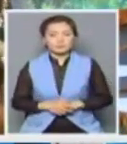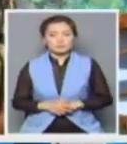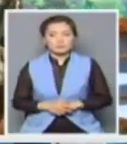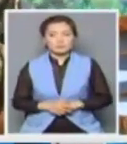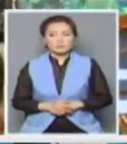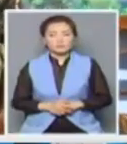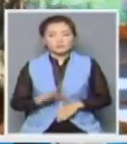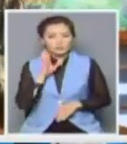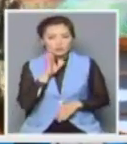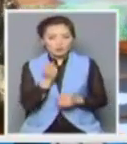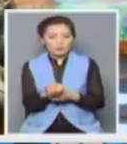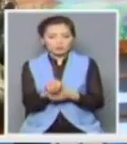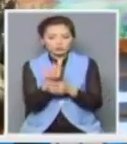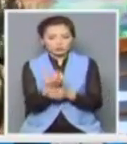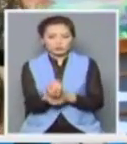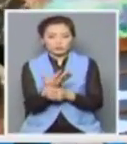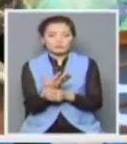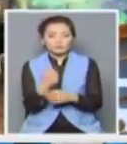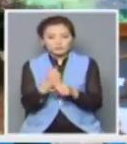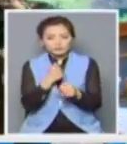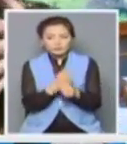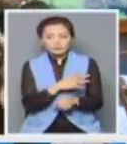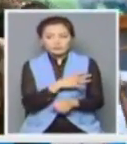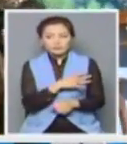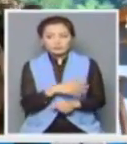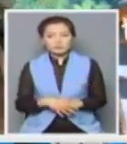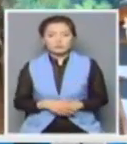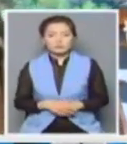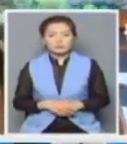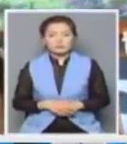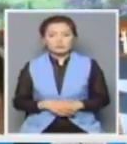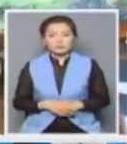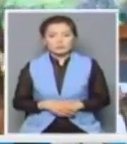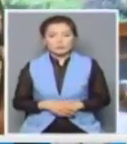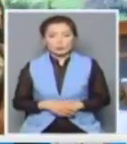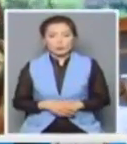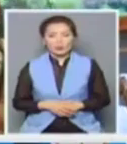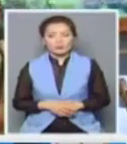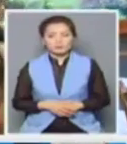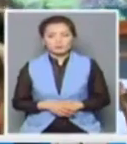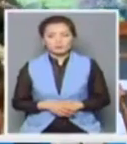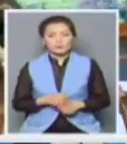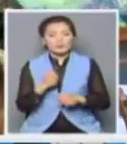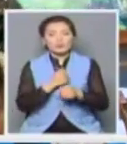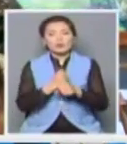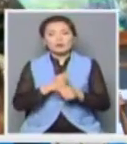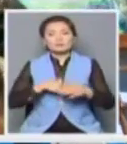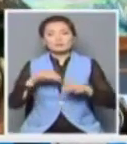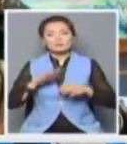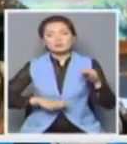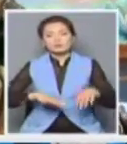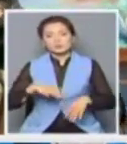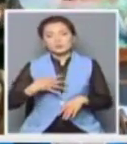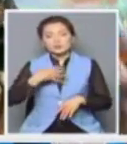бұлақ көрсең көзін аш деген бір туынды жасаған. Мына жерде бұлақ үлкен қазақ атамыздың шебер болған соның қолы. Мына